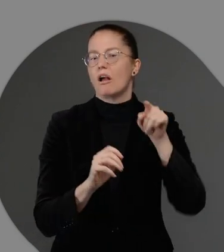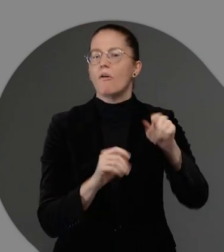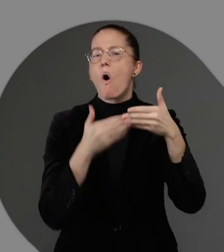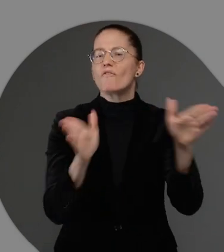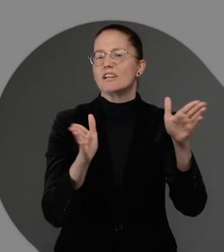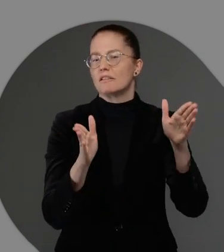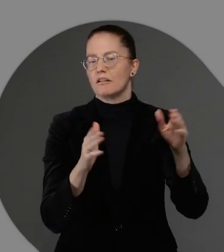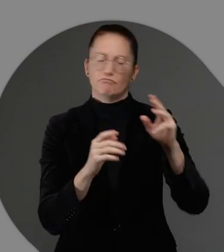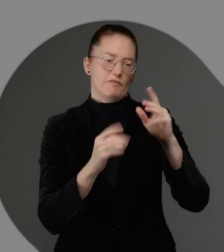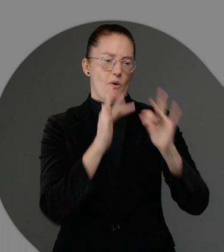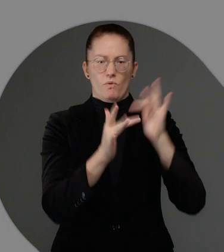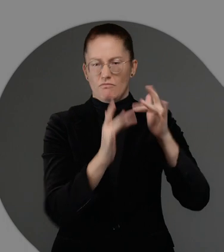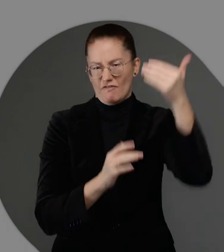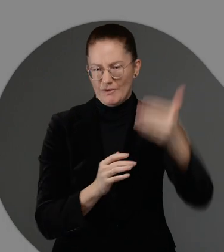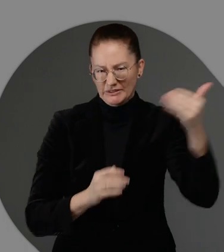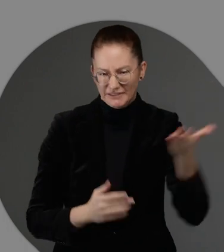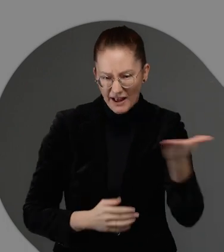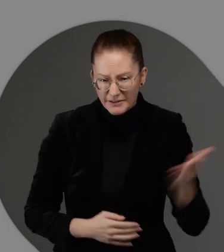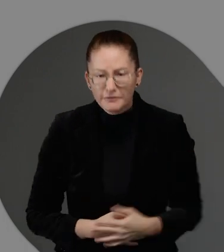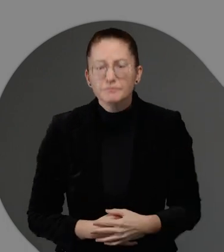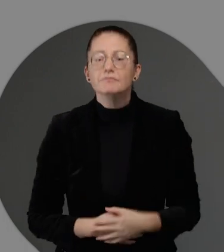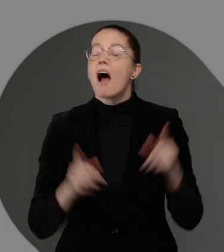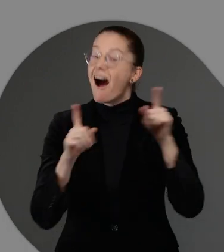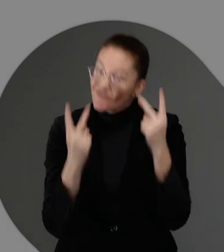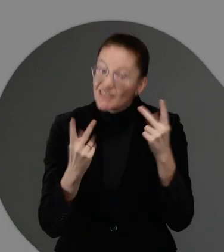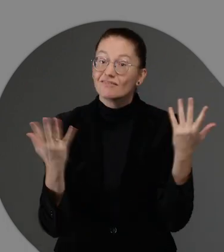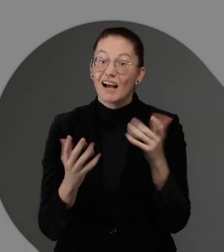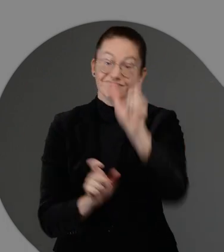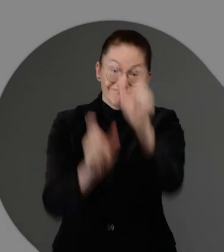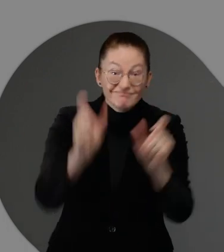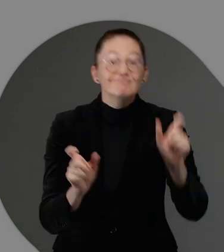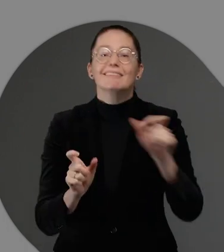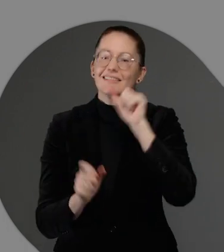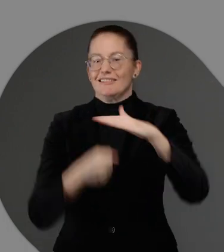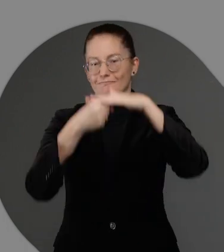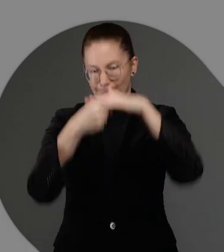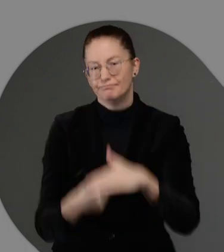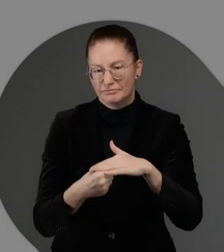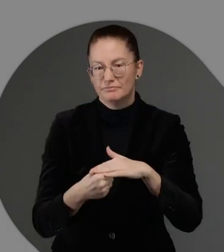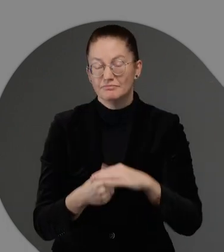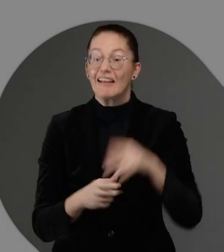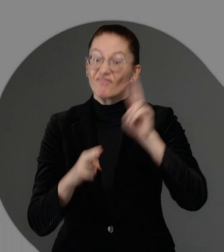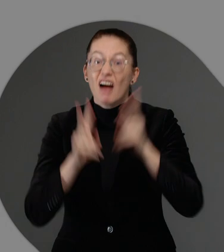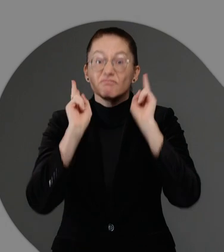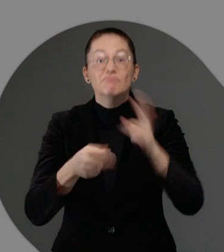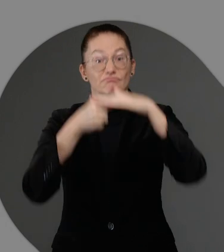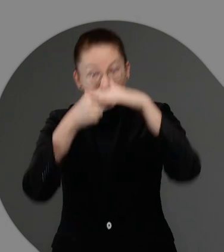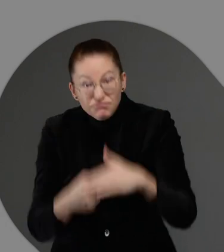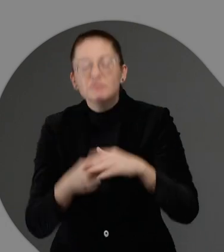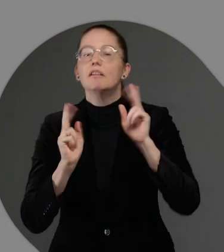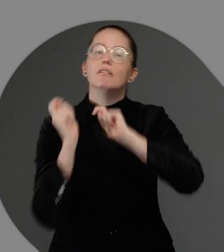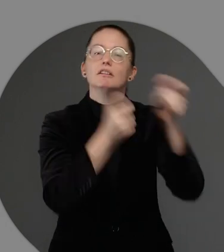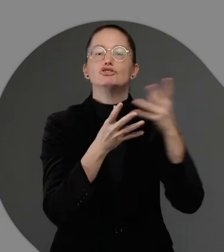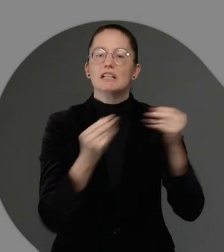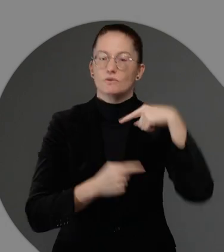Webprojekte. Wenn man sich als individuelle Person diskriminiert fühlt, kann man ein außergerichtliches Schlichtungsverfahren beantragen und in